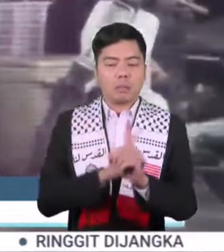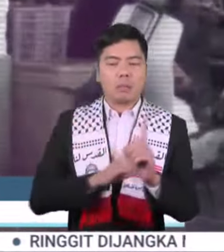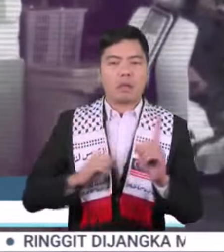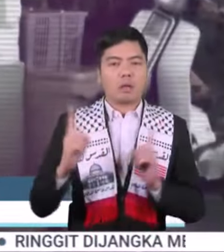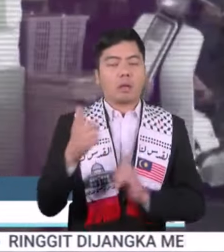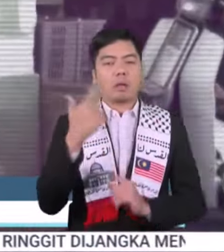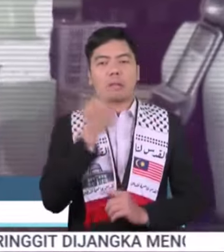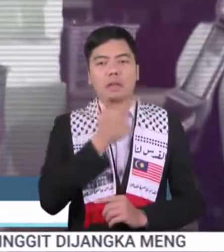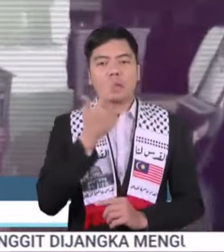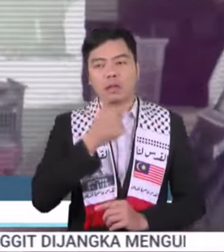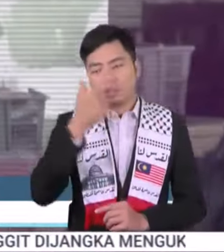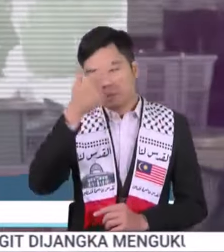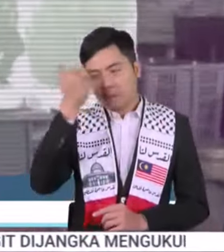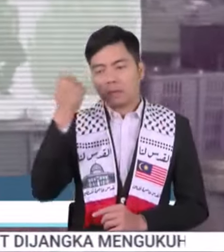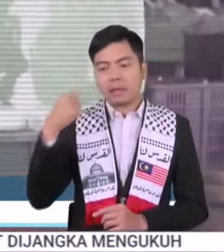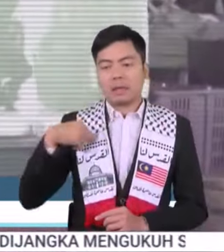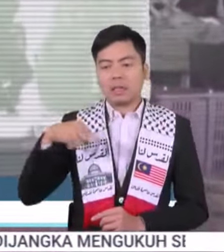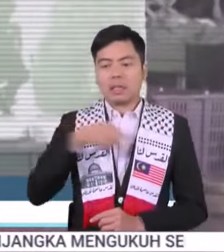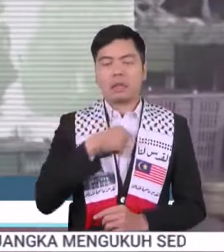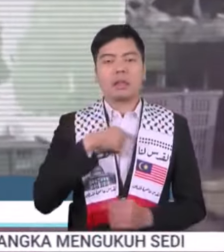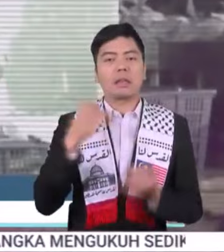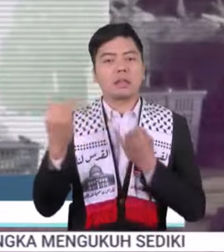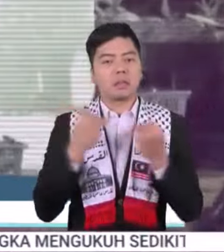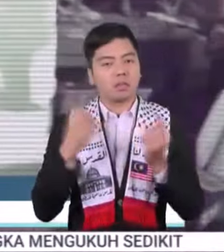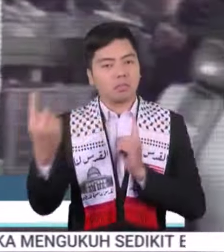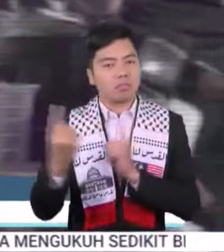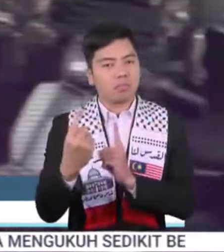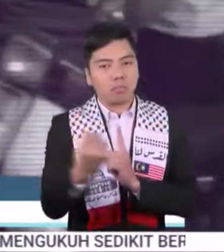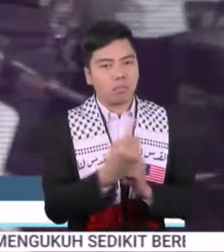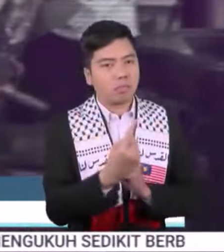cuba untuk bertanyakan soalan.